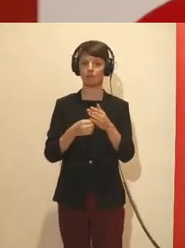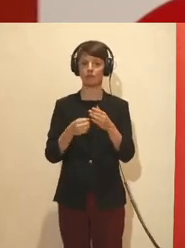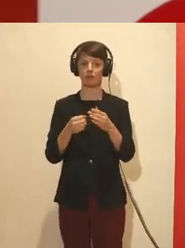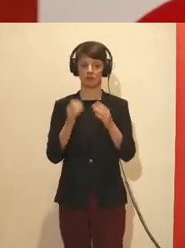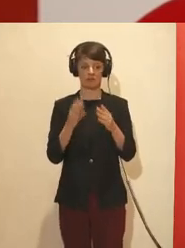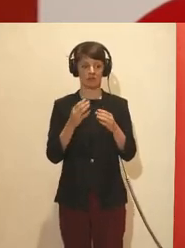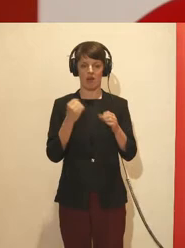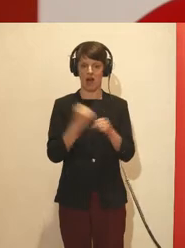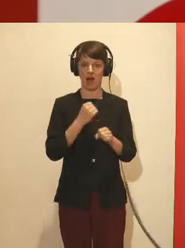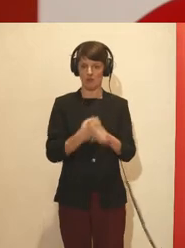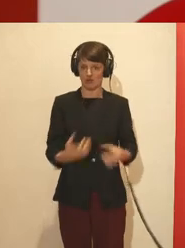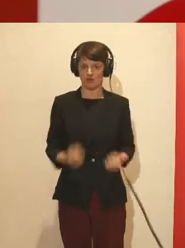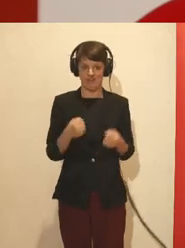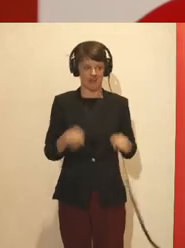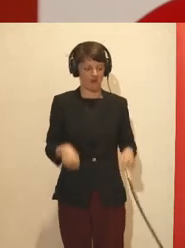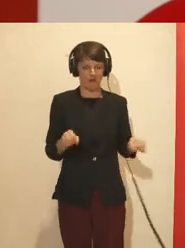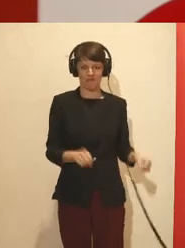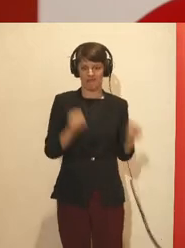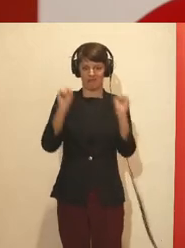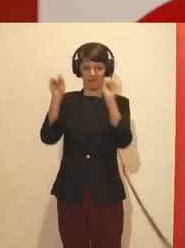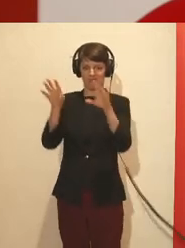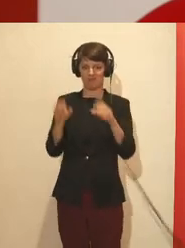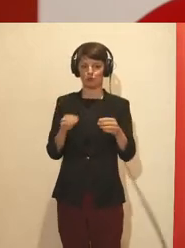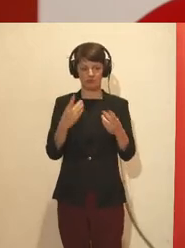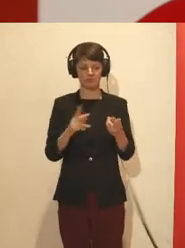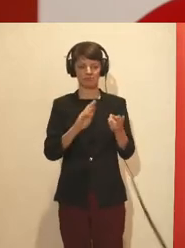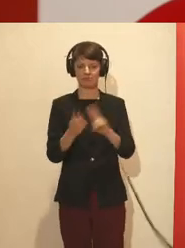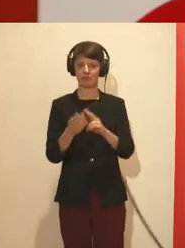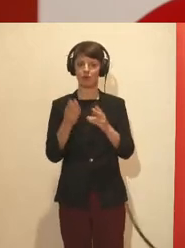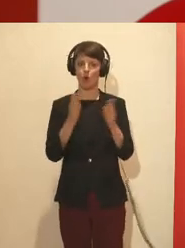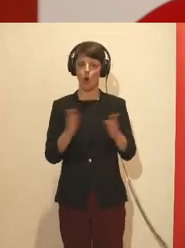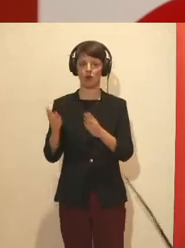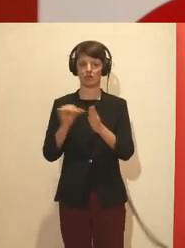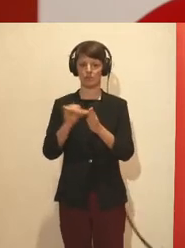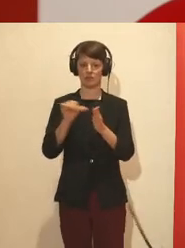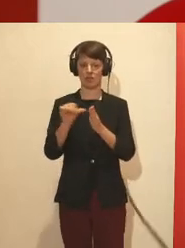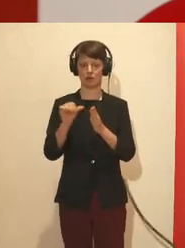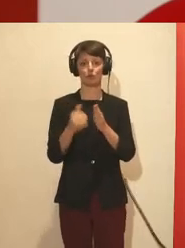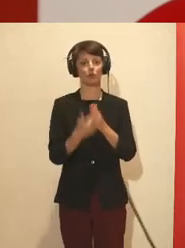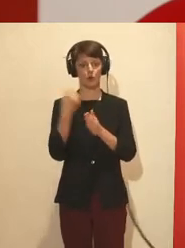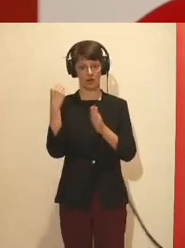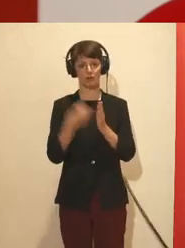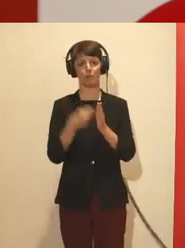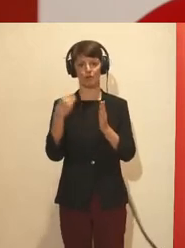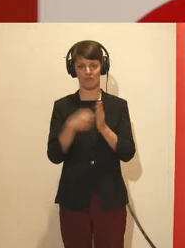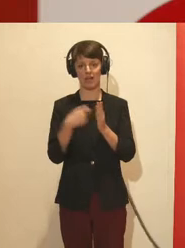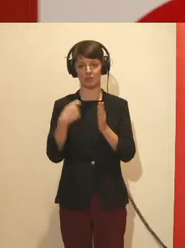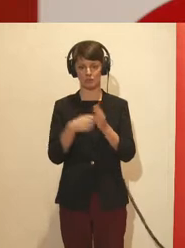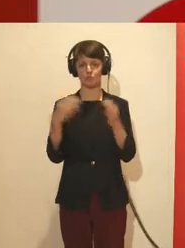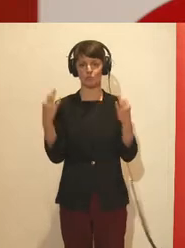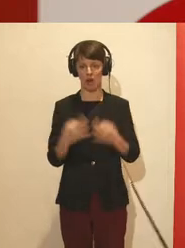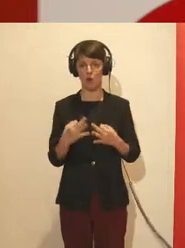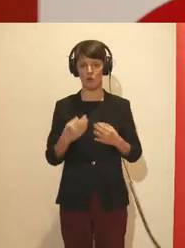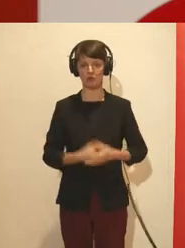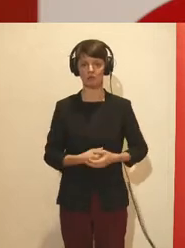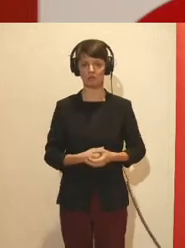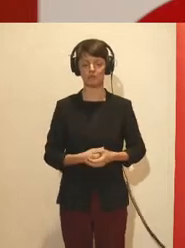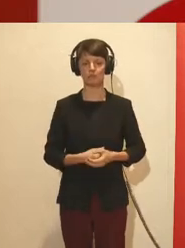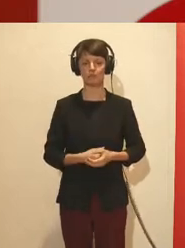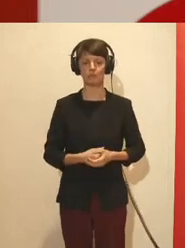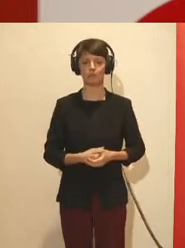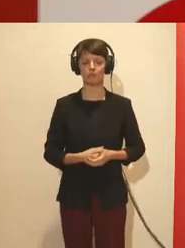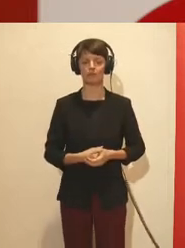bezahlt wird das ist glaube ich etwas was dazugehört und das muss glaube ich eine neue bewertung zustande bringen und das finde ich ist die